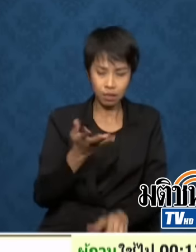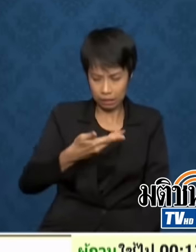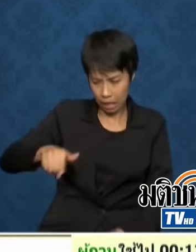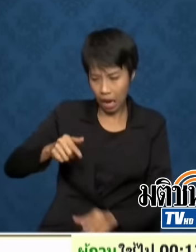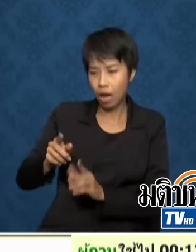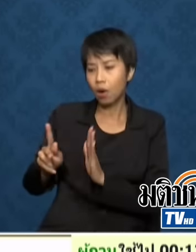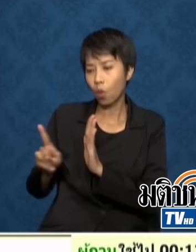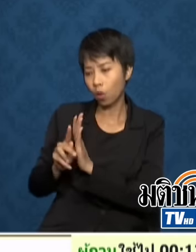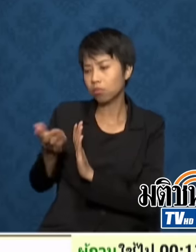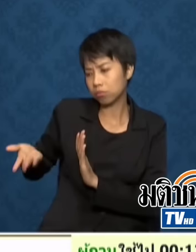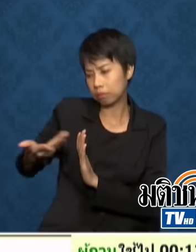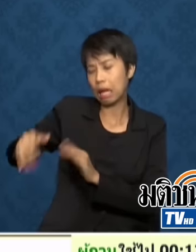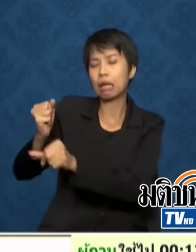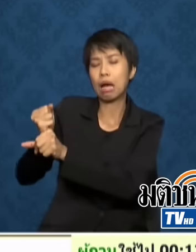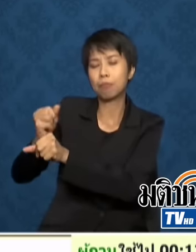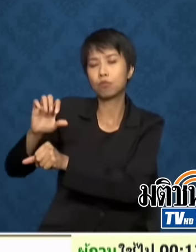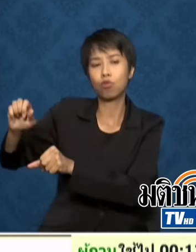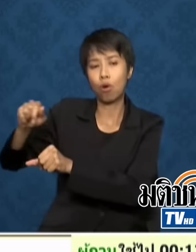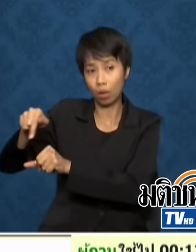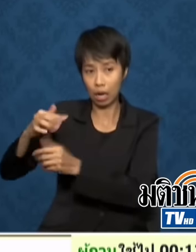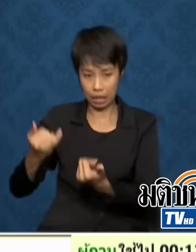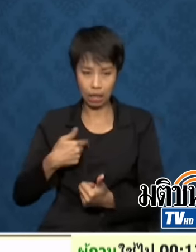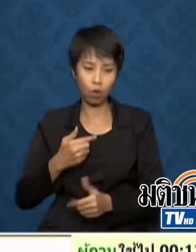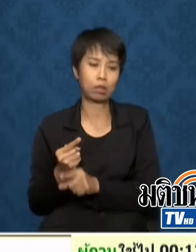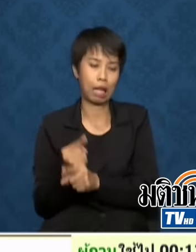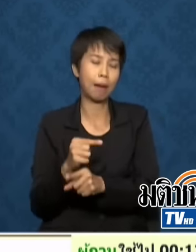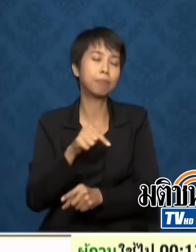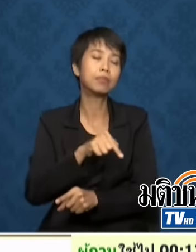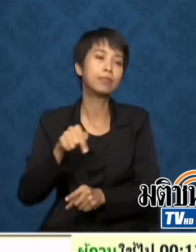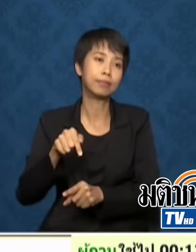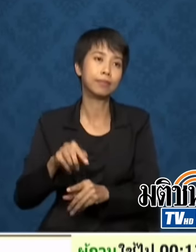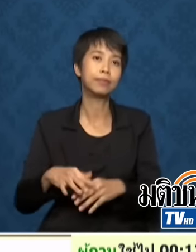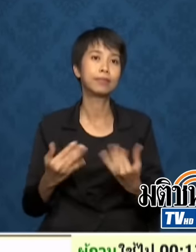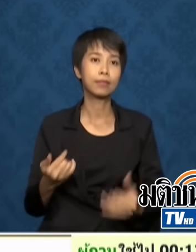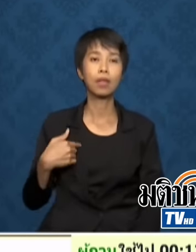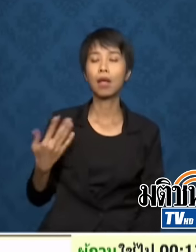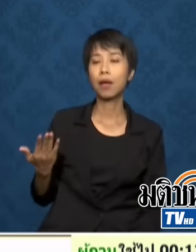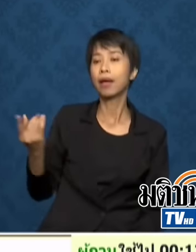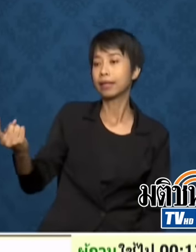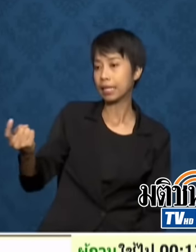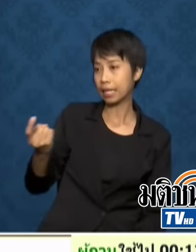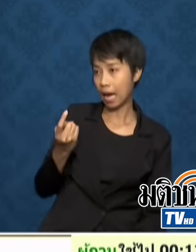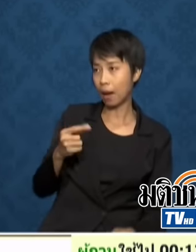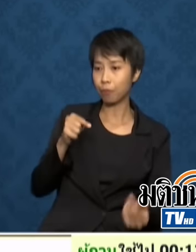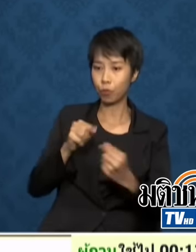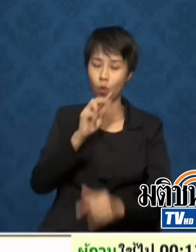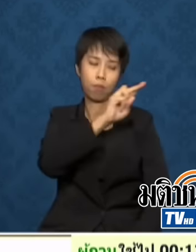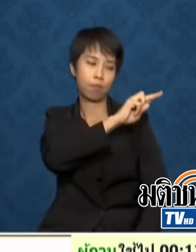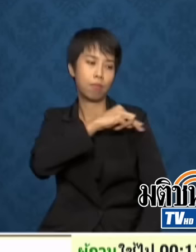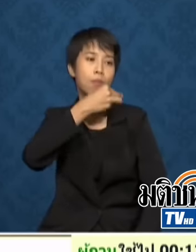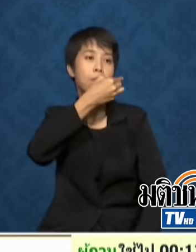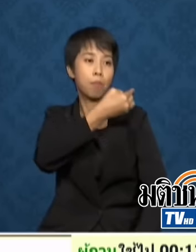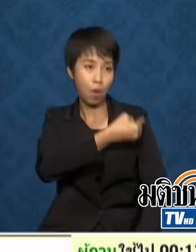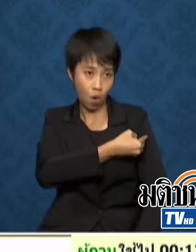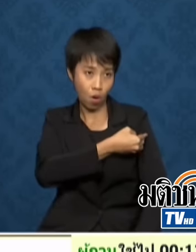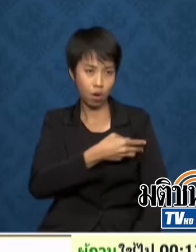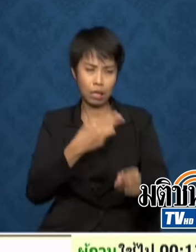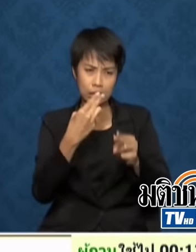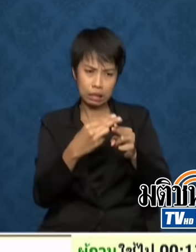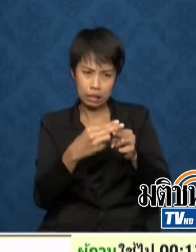ะครับก็ผมคิดว่าในประเด็นที่ท่านถามเรื่องแพทย์ก็ดีรายชื่อแพ